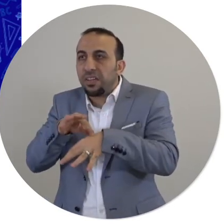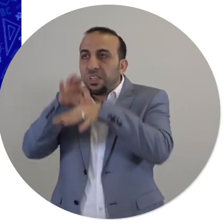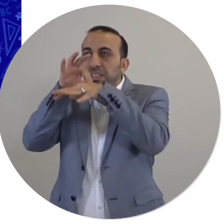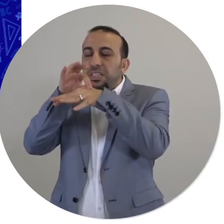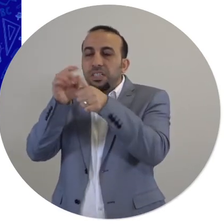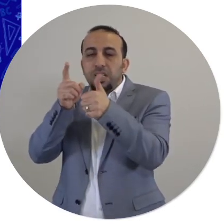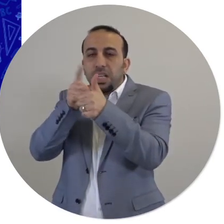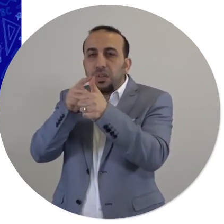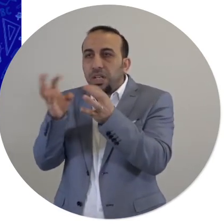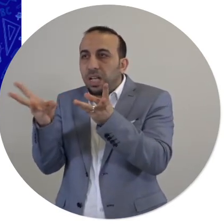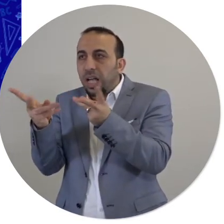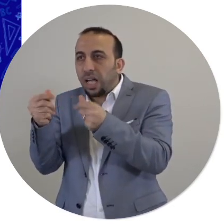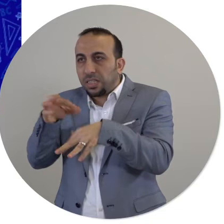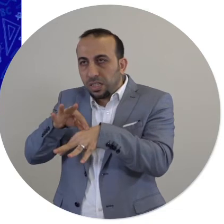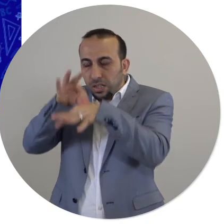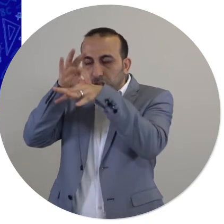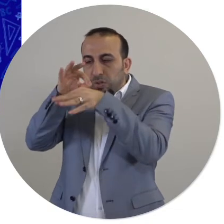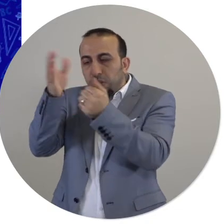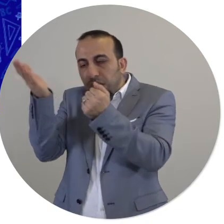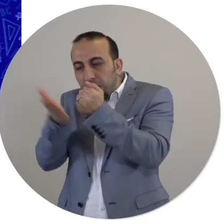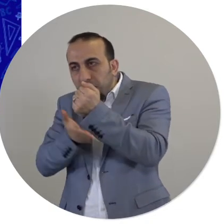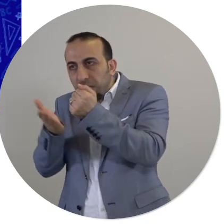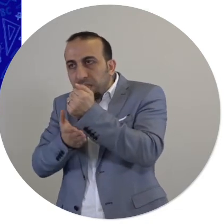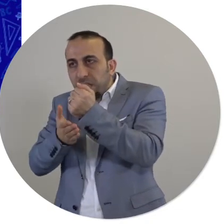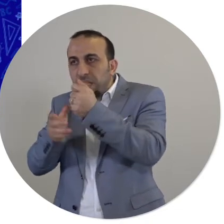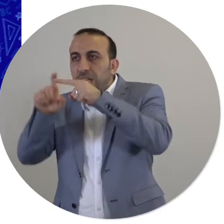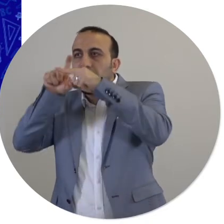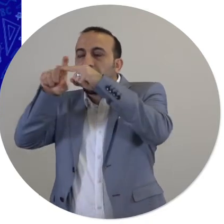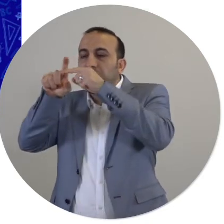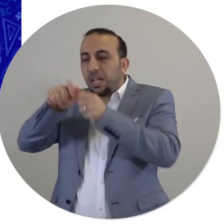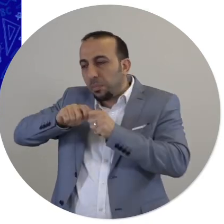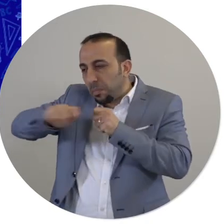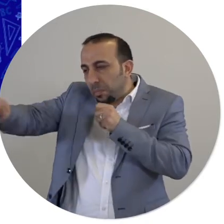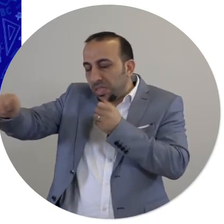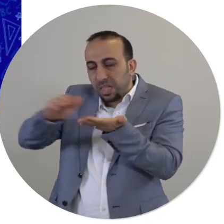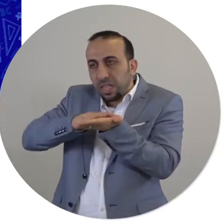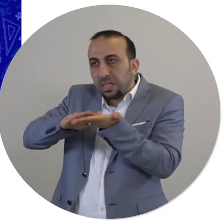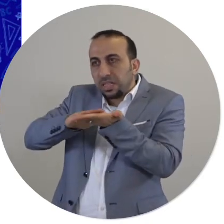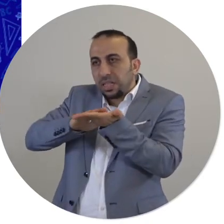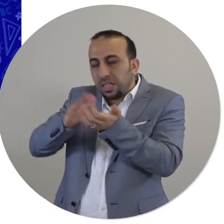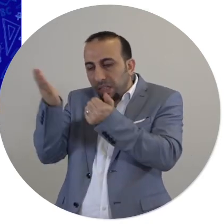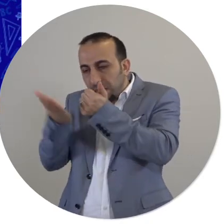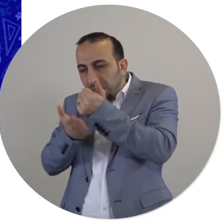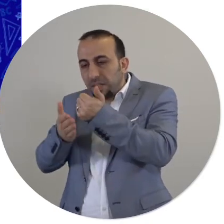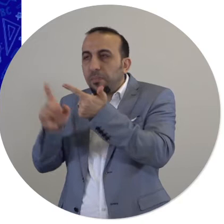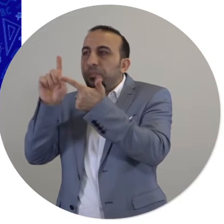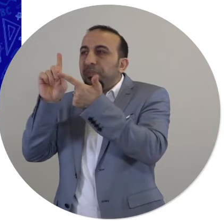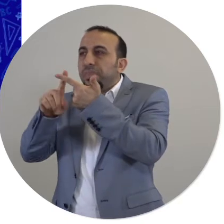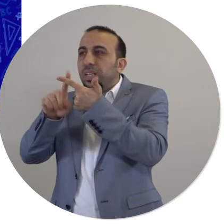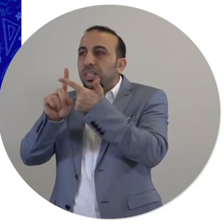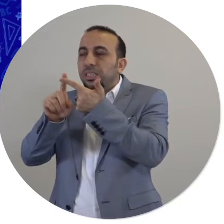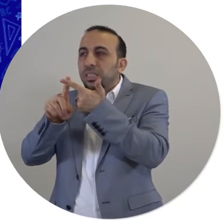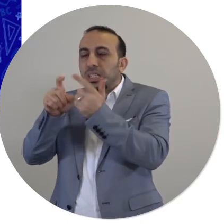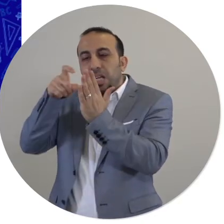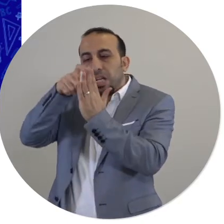الزراعيين تقسيم مساحة الأراضي الزراعية. بينما الكثافة الفيزيولوجية فقانونها هو جملة